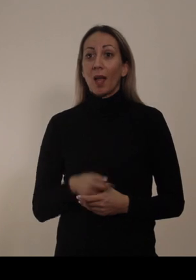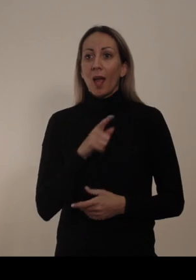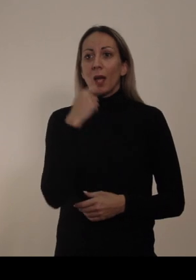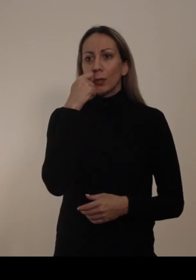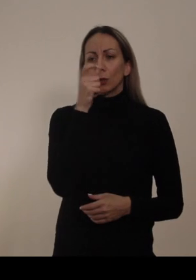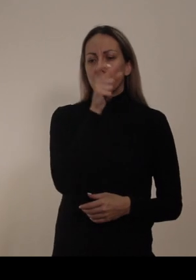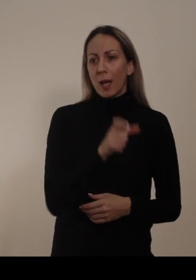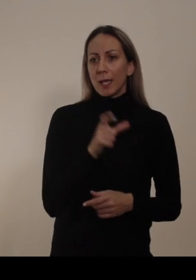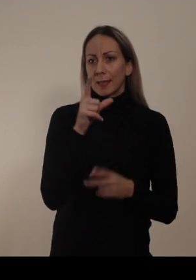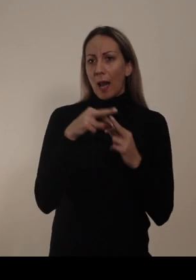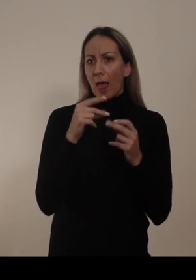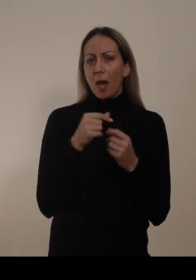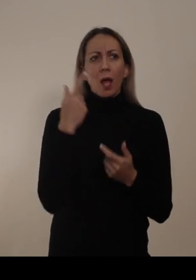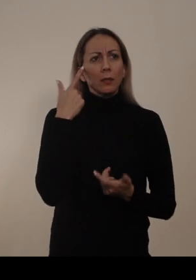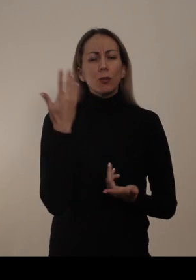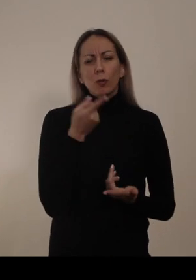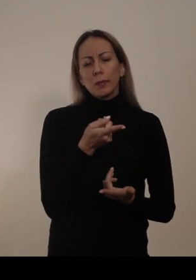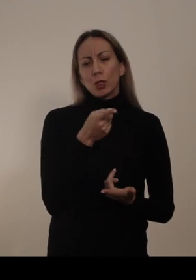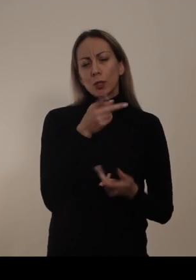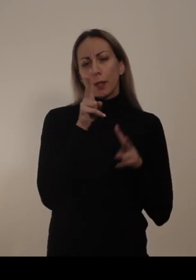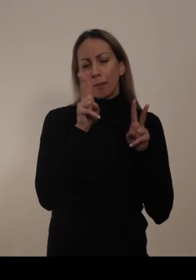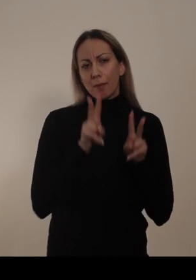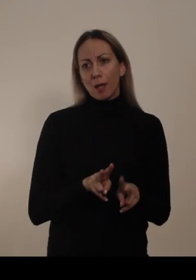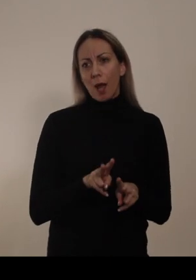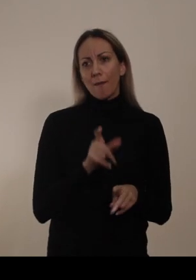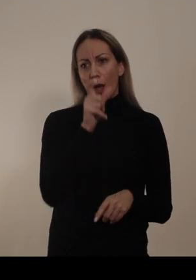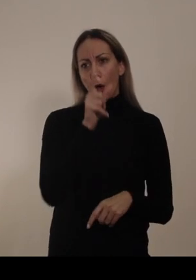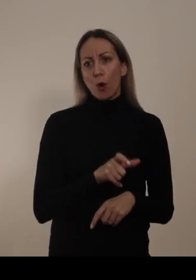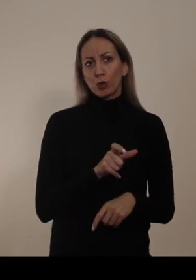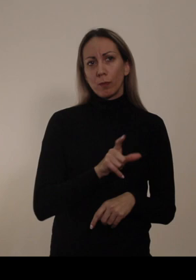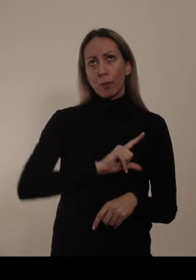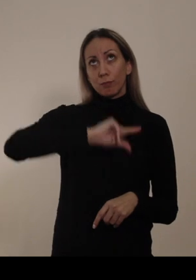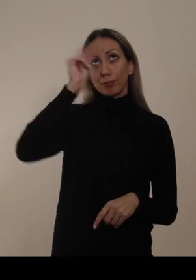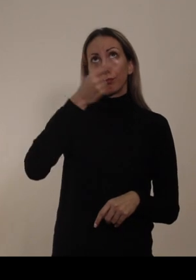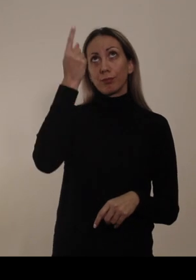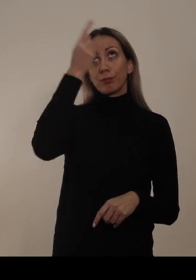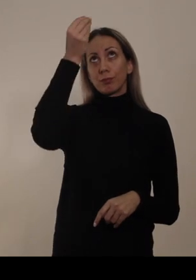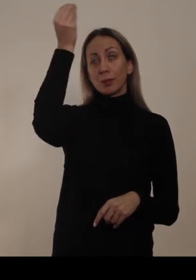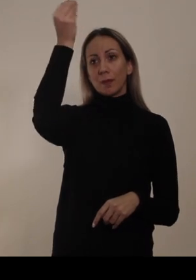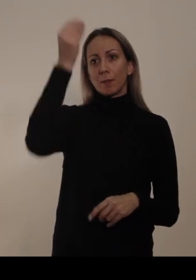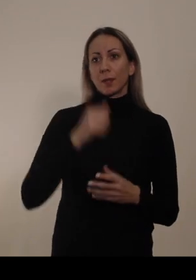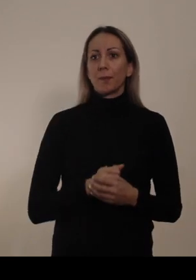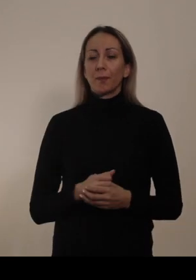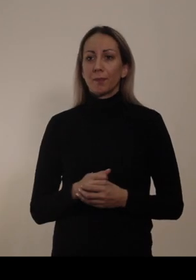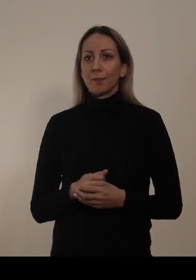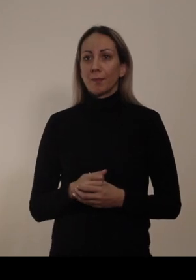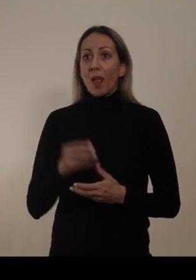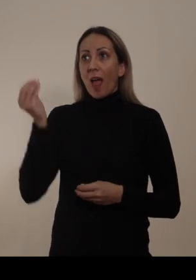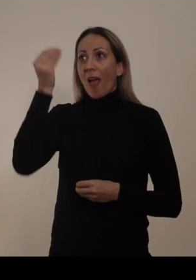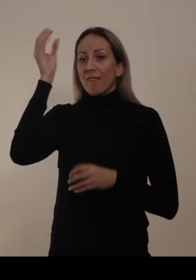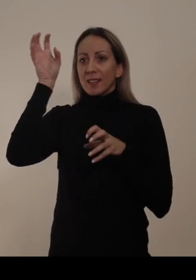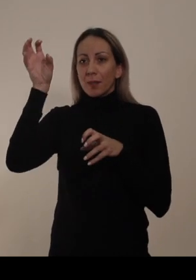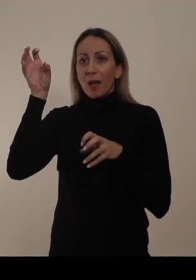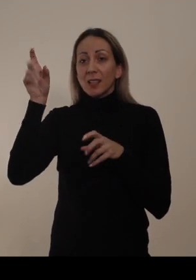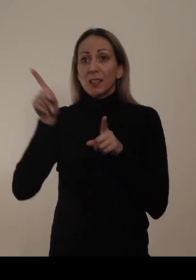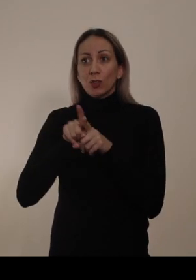A, to je zubarica Lara. Zašto misliš da si ti prava za odlazak u svemir? Izvanzemaljci trebaju zube